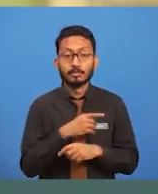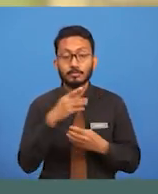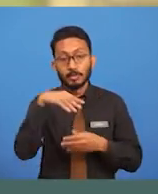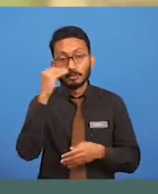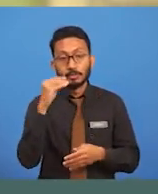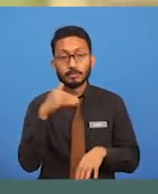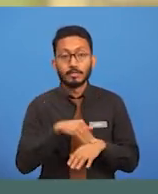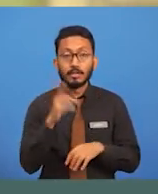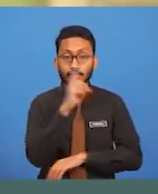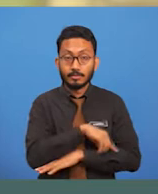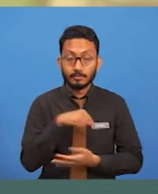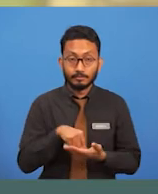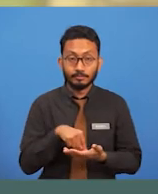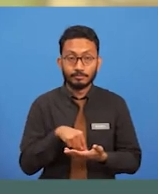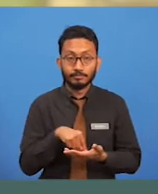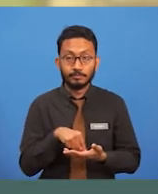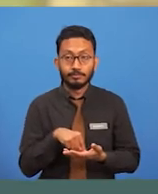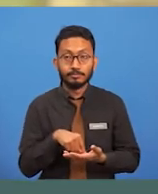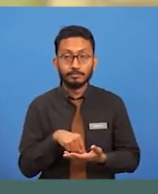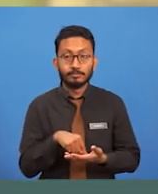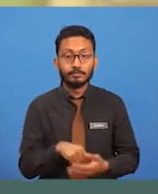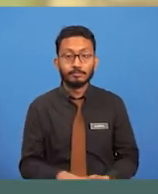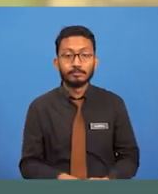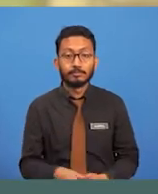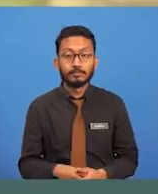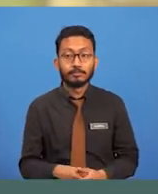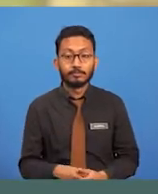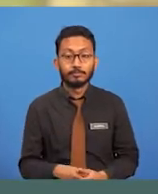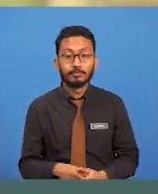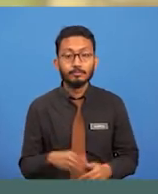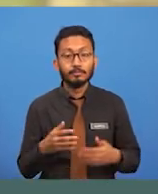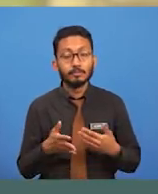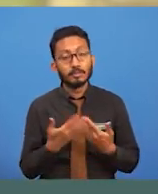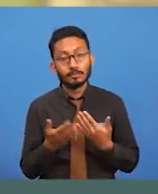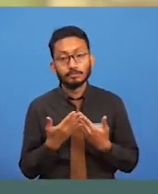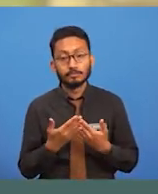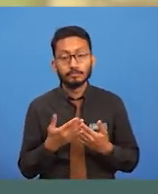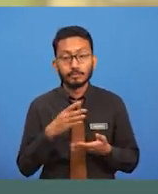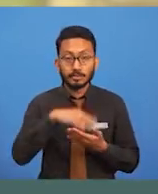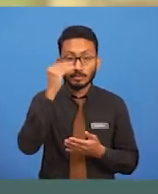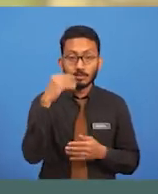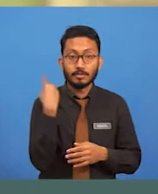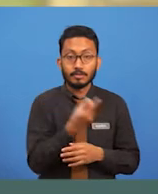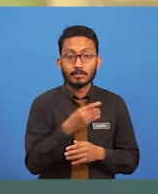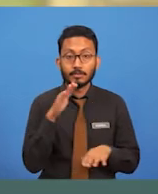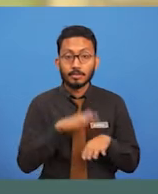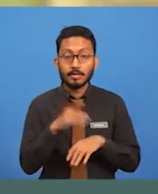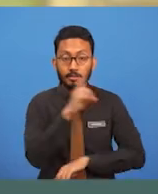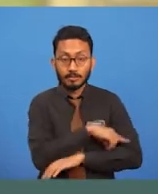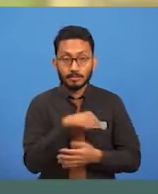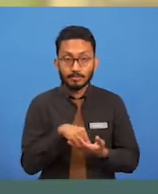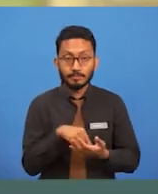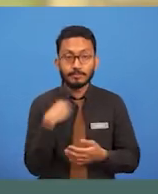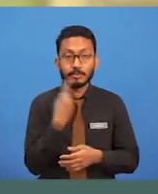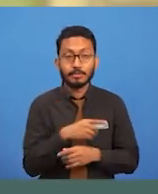ini. Di awal permulaan pembelajaran kita pada hari ini, kita telah